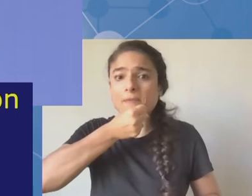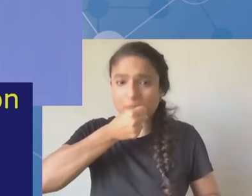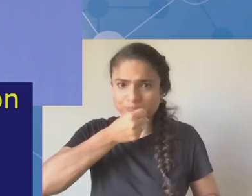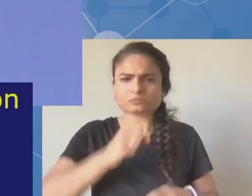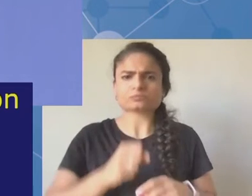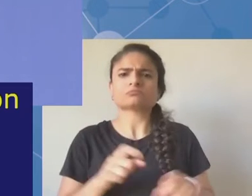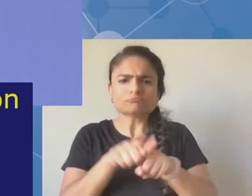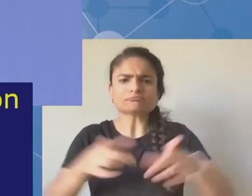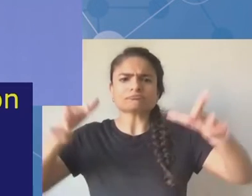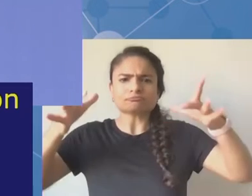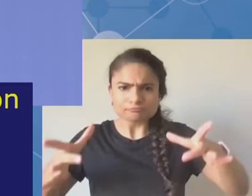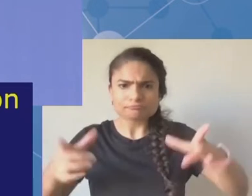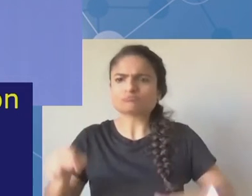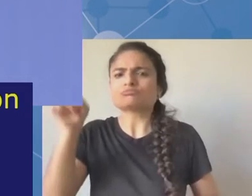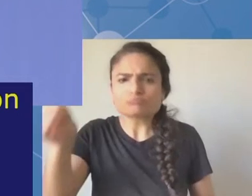представить